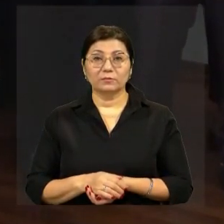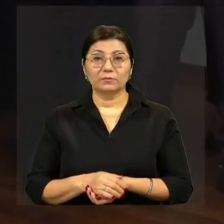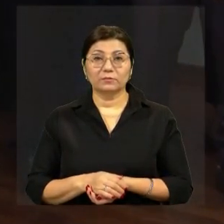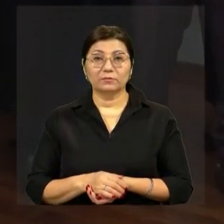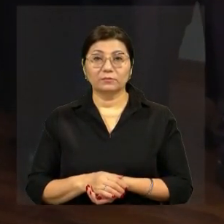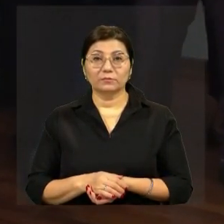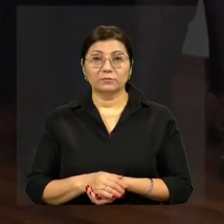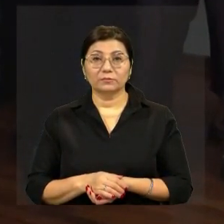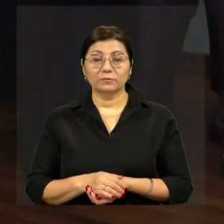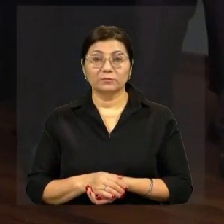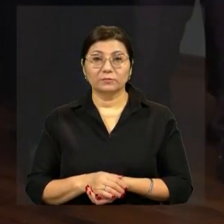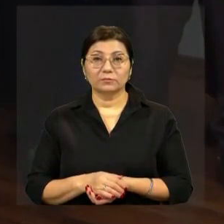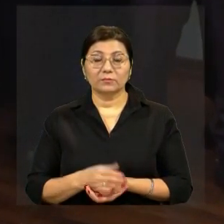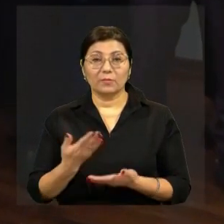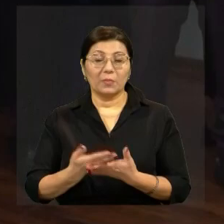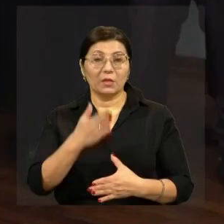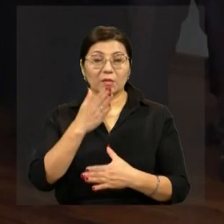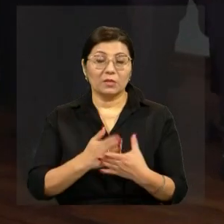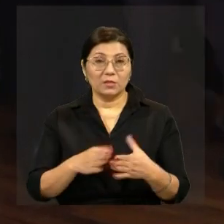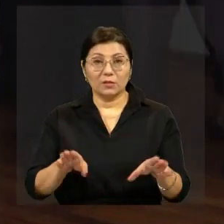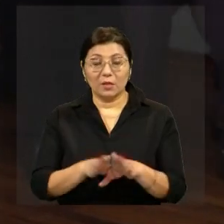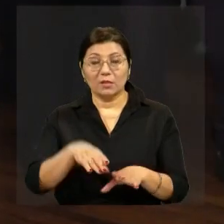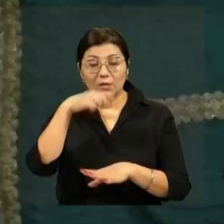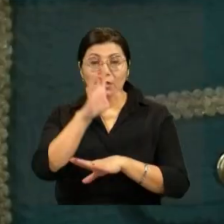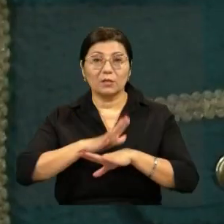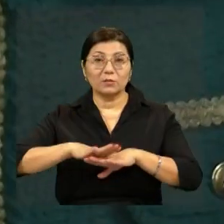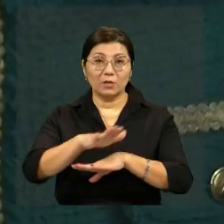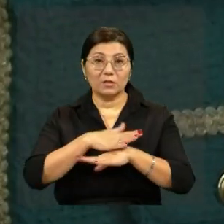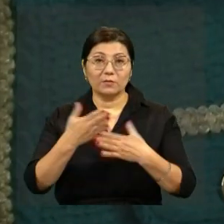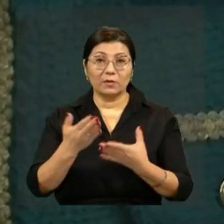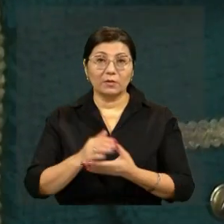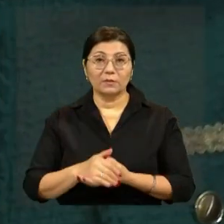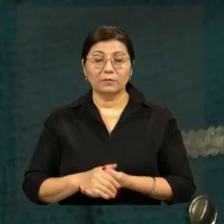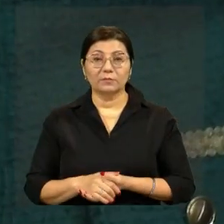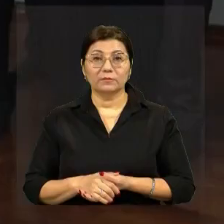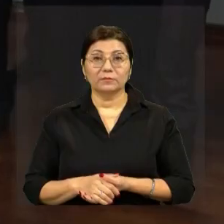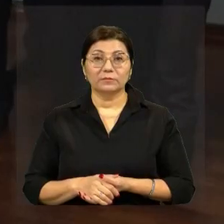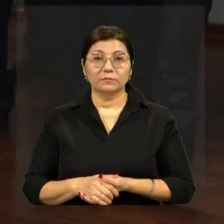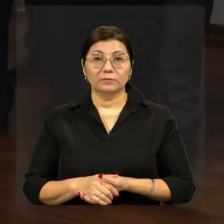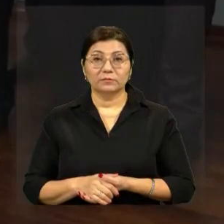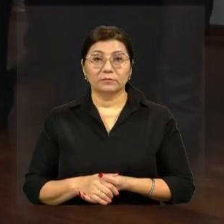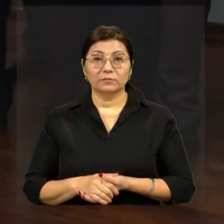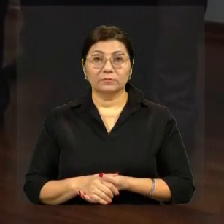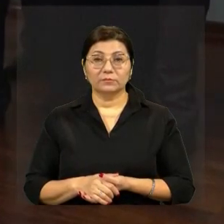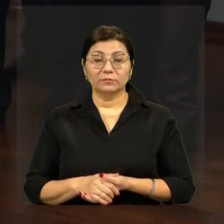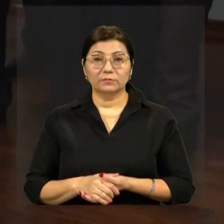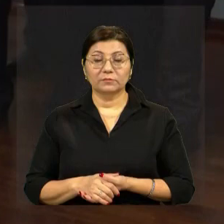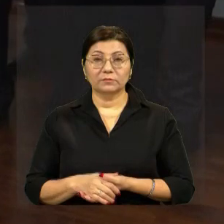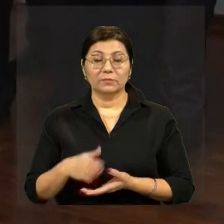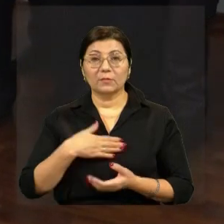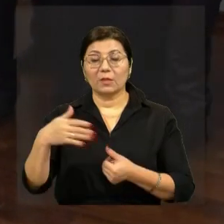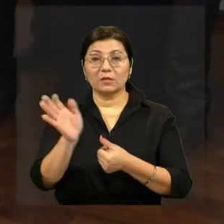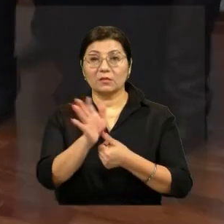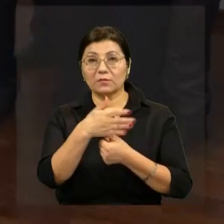благоприобретателями частицы того уважения, которым наша страна пользуется в мире. А наш флаг – это